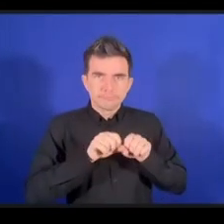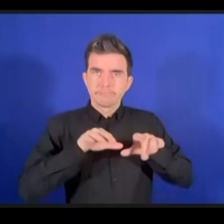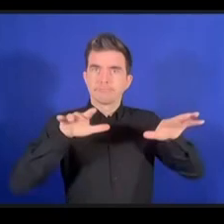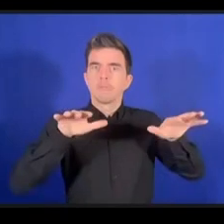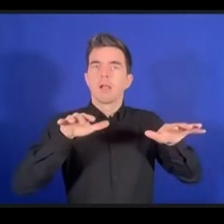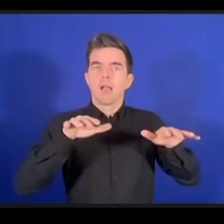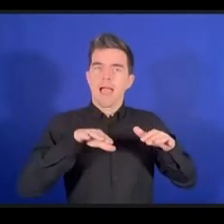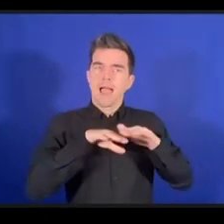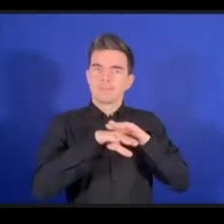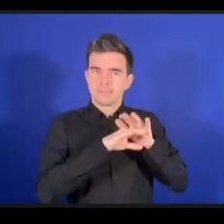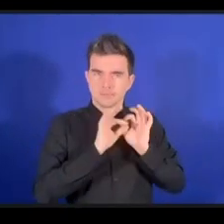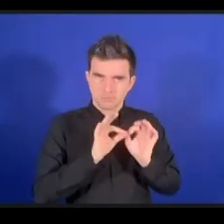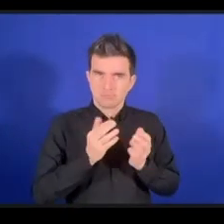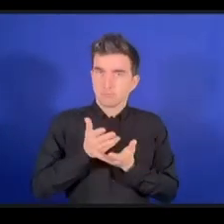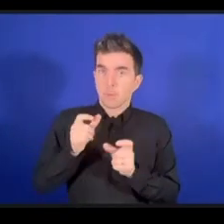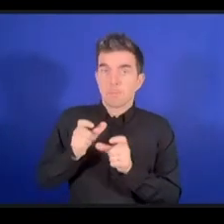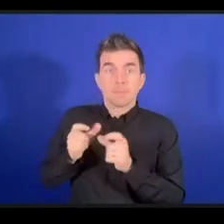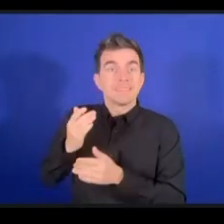秉承这样的原则，